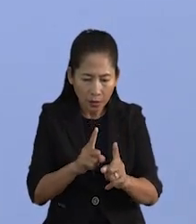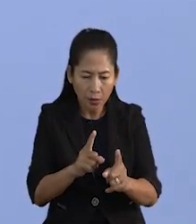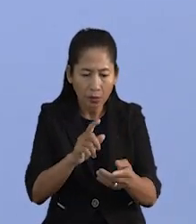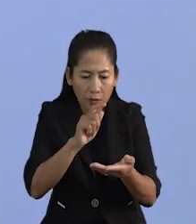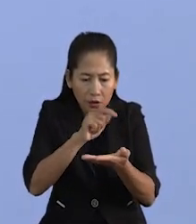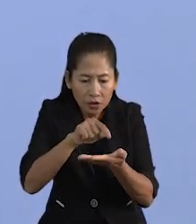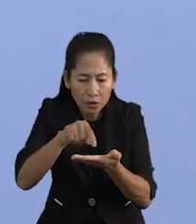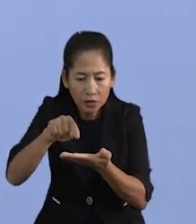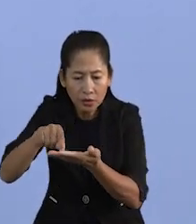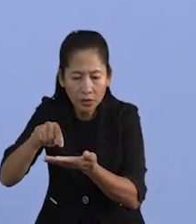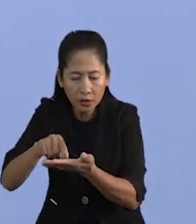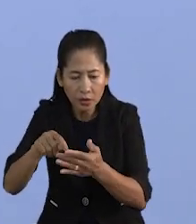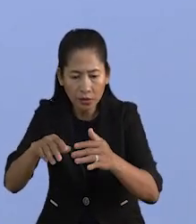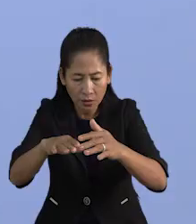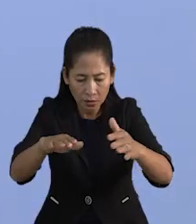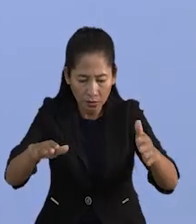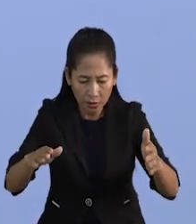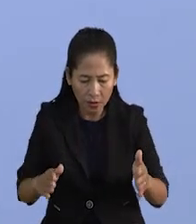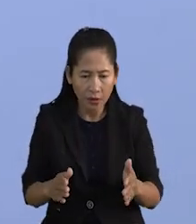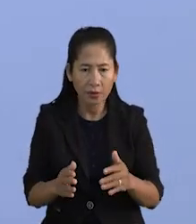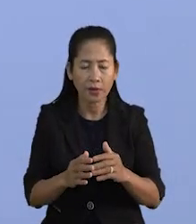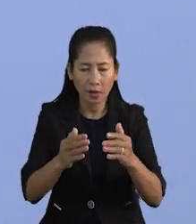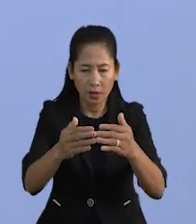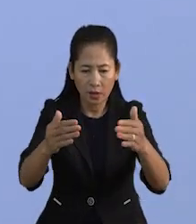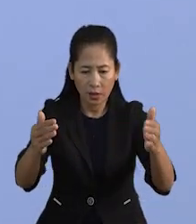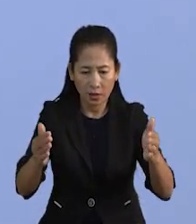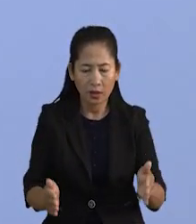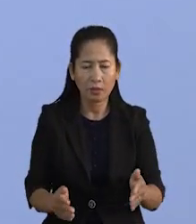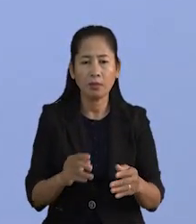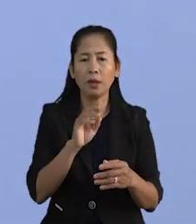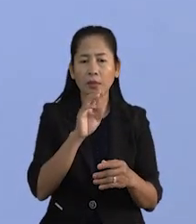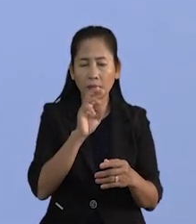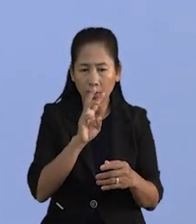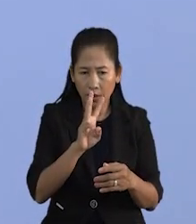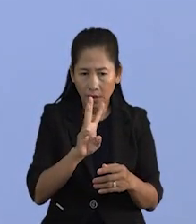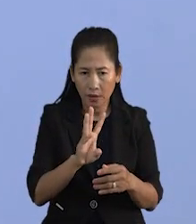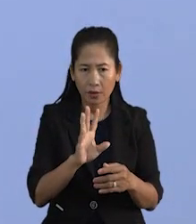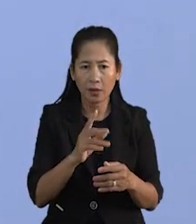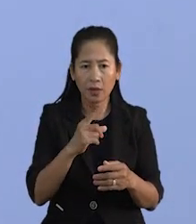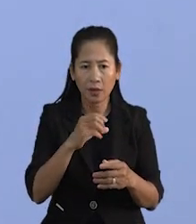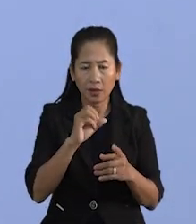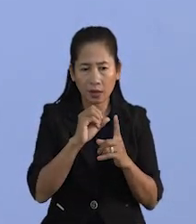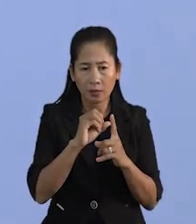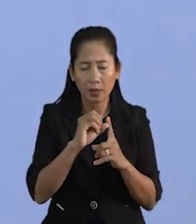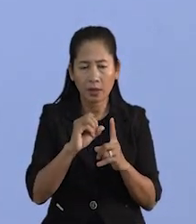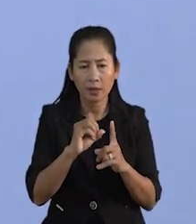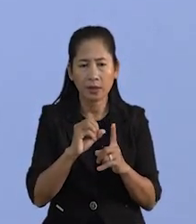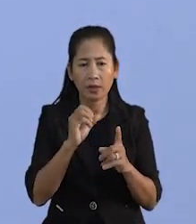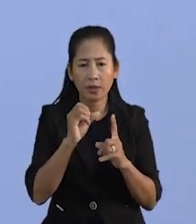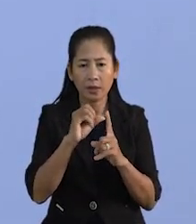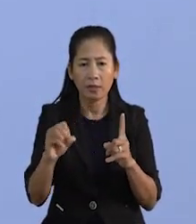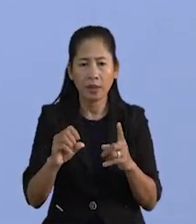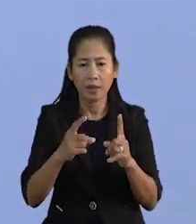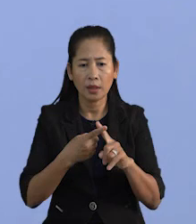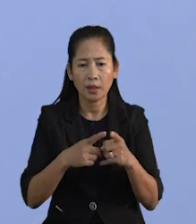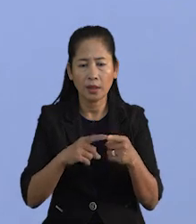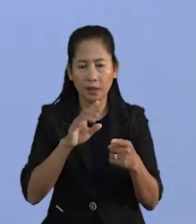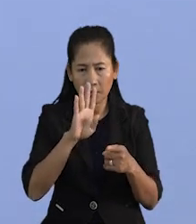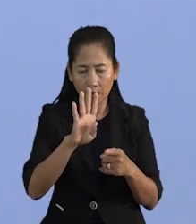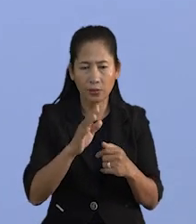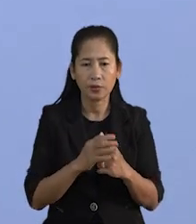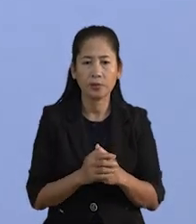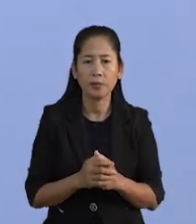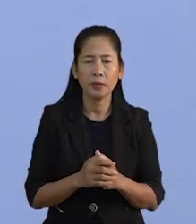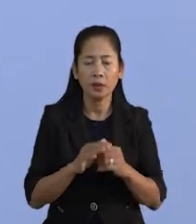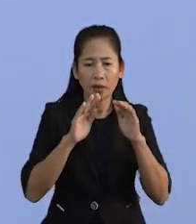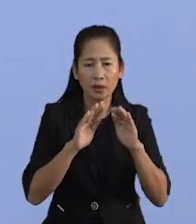កចំណីក្នុងទីធ្លាបាទអញ្ចឹងយើងបាន3ហើយតោះតើលបាស់ណាមួយជាលបាស់លេខរៀងទី4